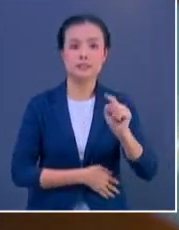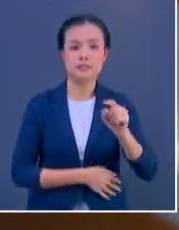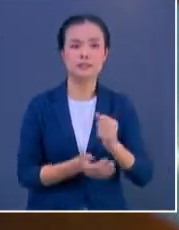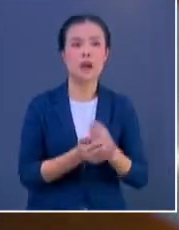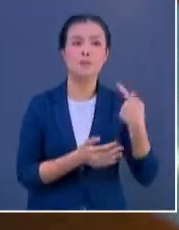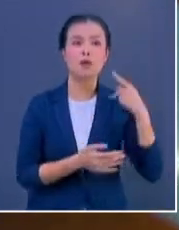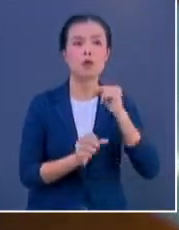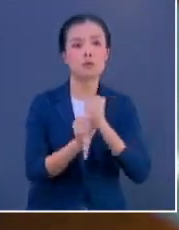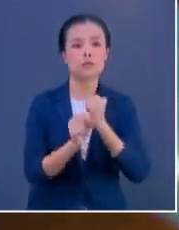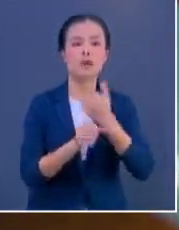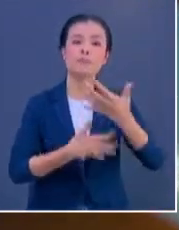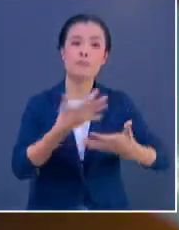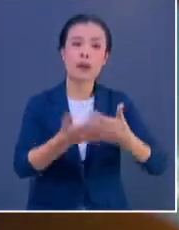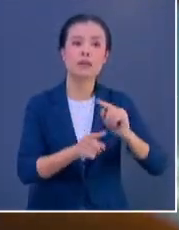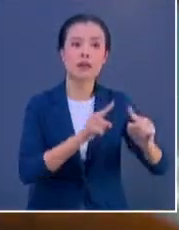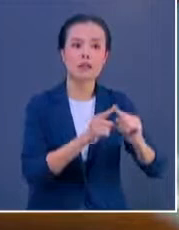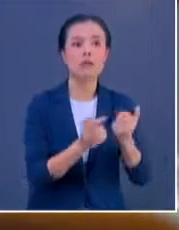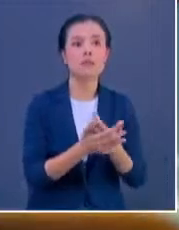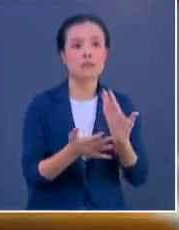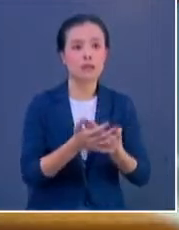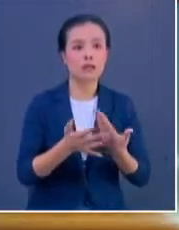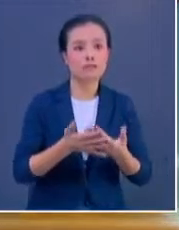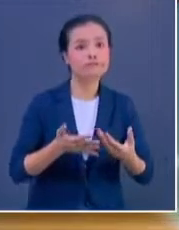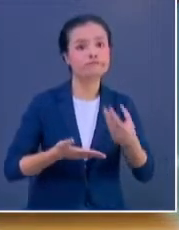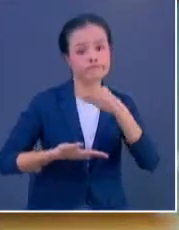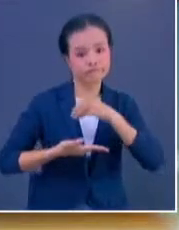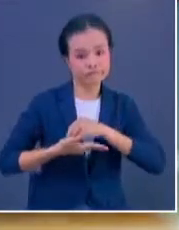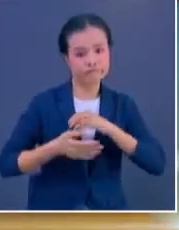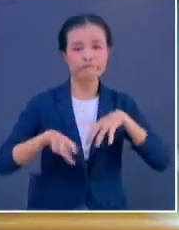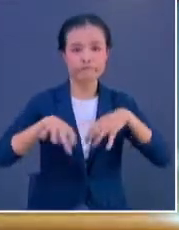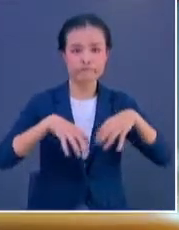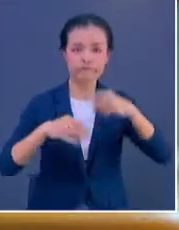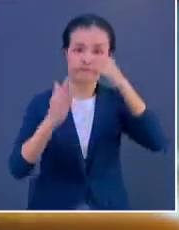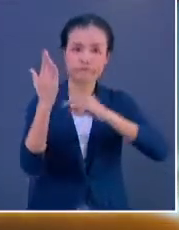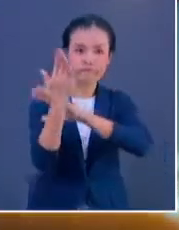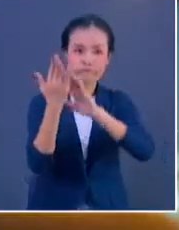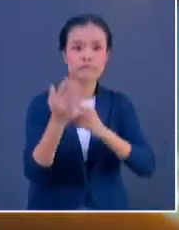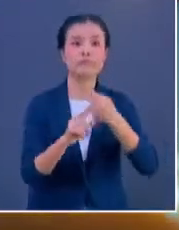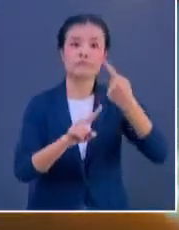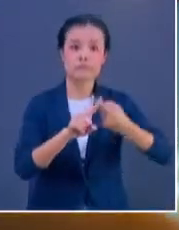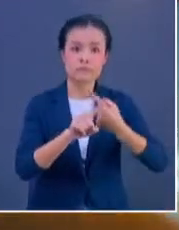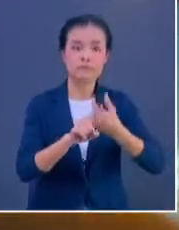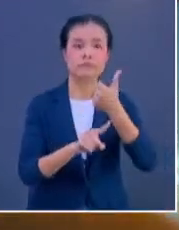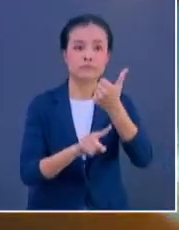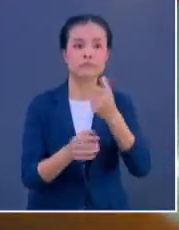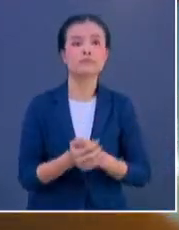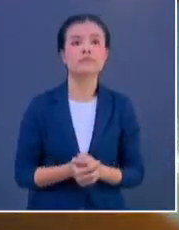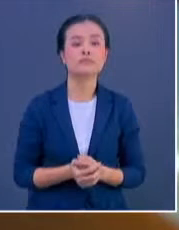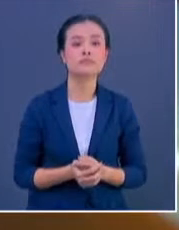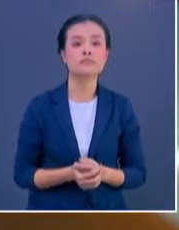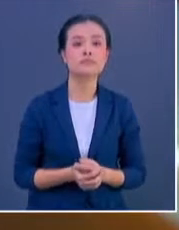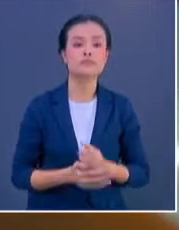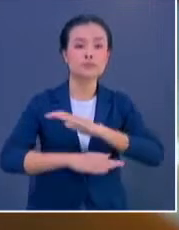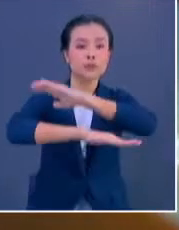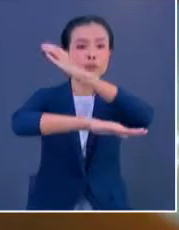ที่ดินไปใช้ประโยชน์หรือเอาไปขายก็อาจจะได้กำไรมาเพื่อมาบริหารประเทศในส่วนอื่น ๆครับเราอาจจะไปปล่อยเช่าเพื่อที่จะสมมติถ้าเกิดบนเขา